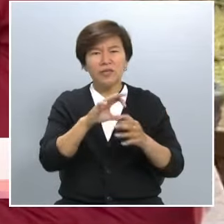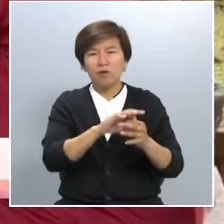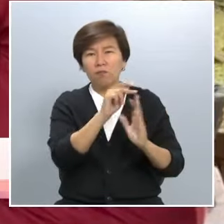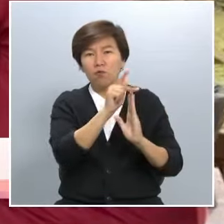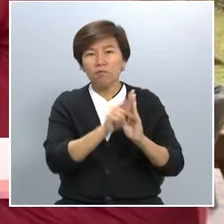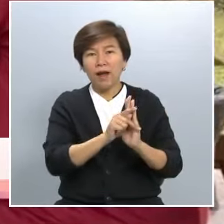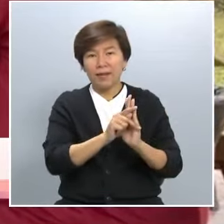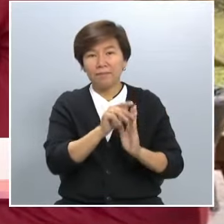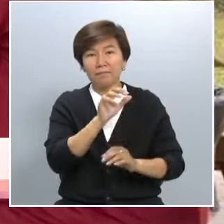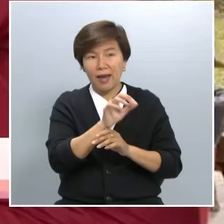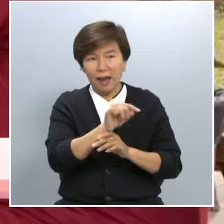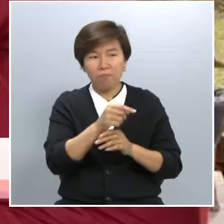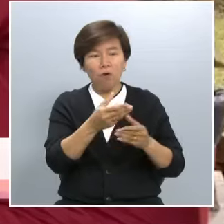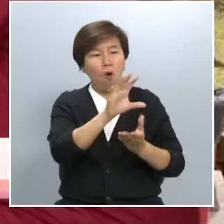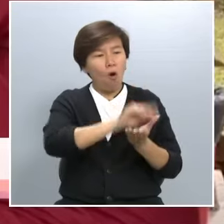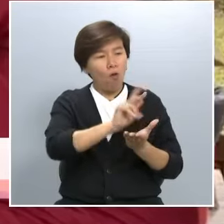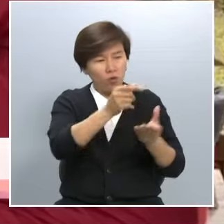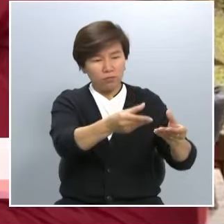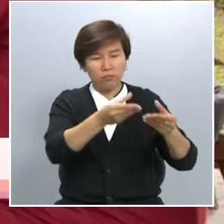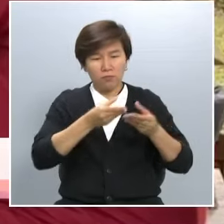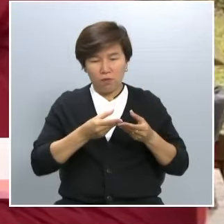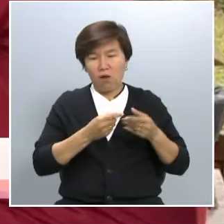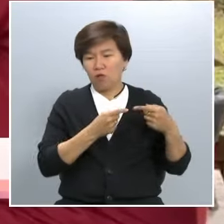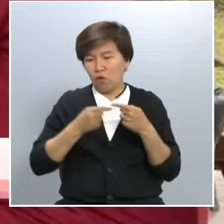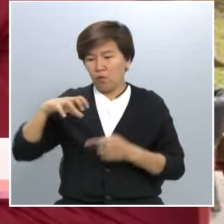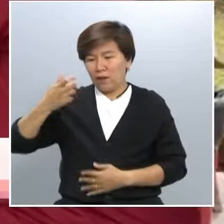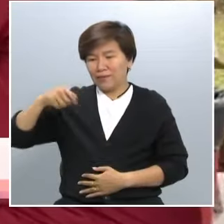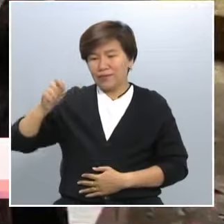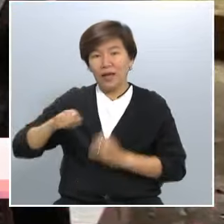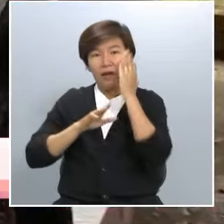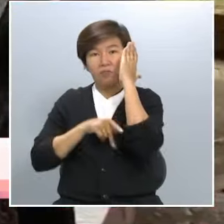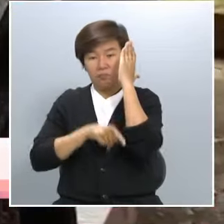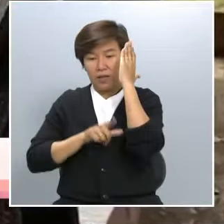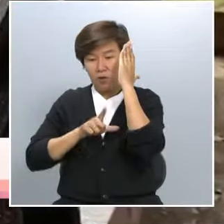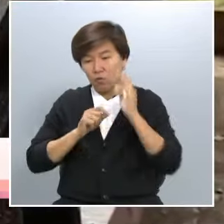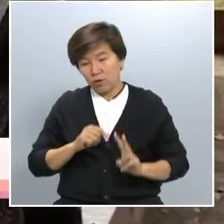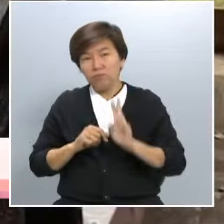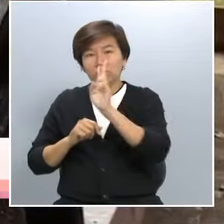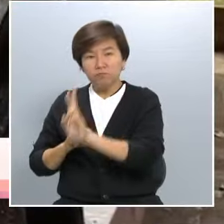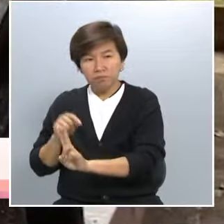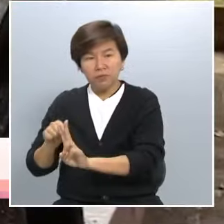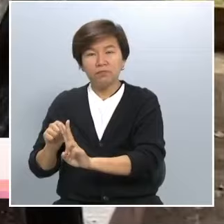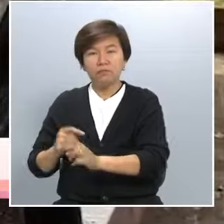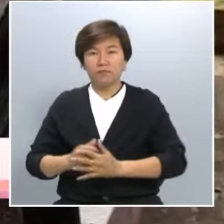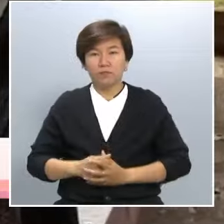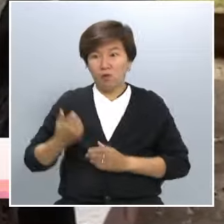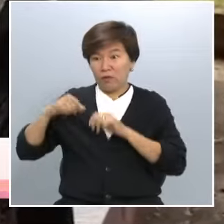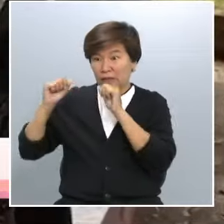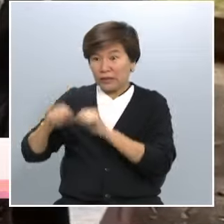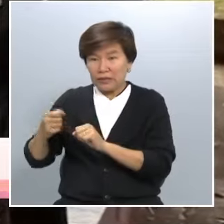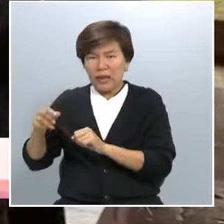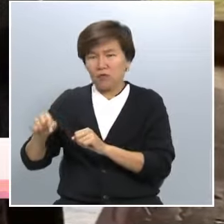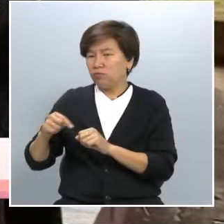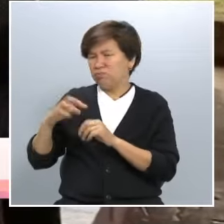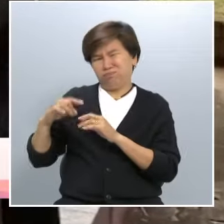จะเดินทางต่อไปที่ศาลจังหวัดพัทลุงด้วยเพื่อจะนำผู้เสียหายไปยื่นคำโต้แย้งและคัดค้านคำตัดสินทนายพัทบอกนะ